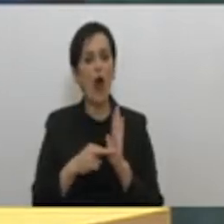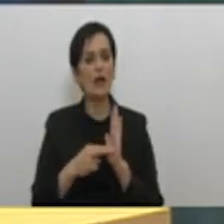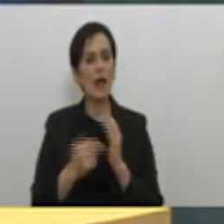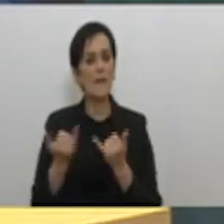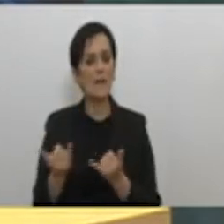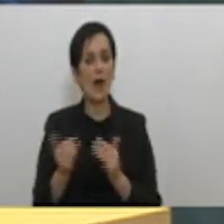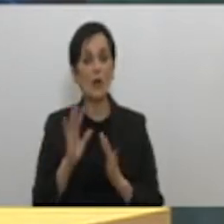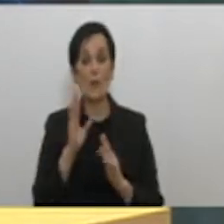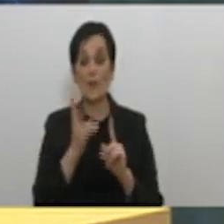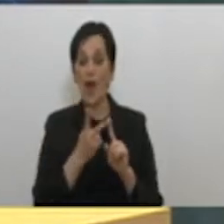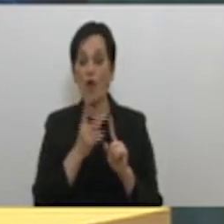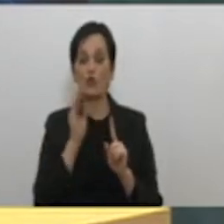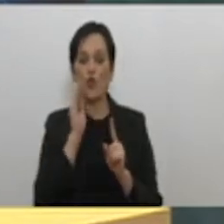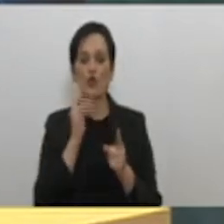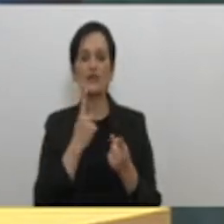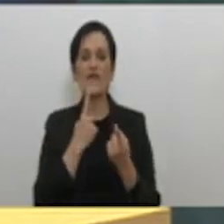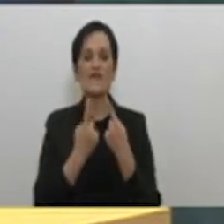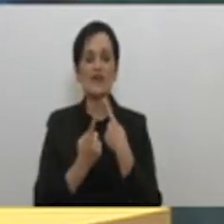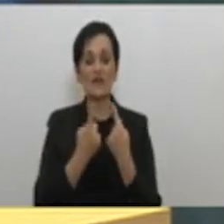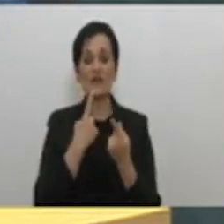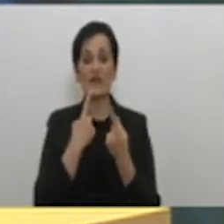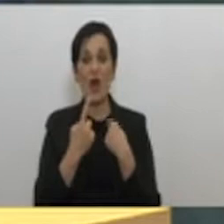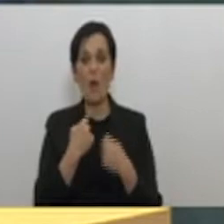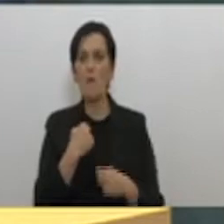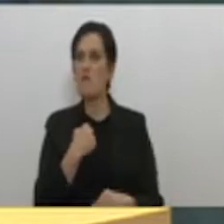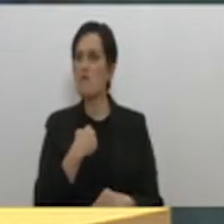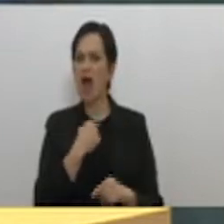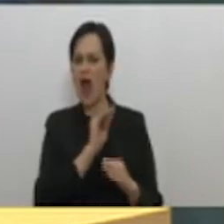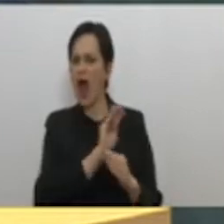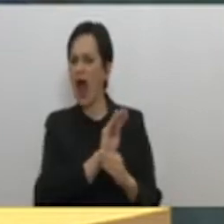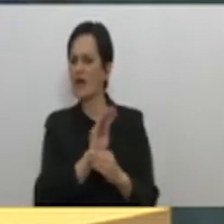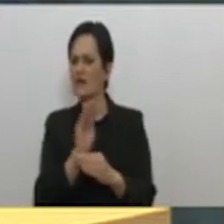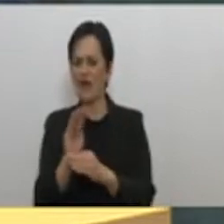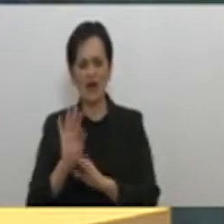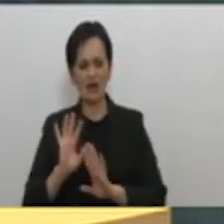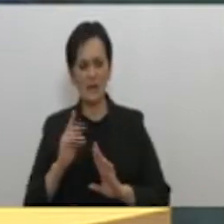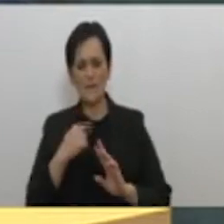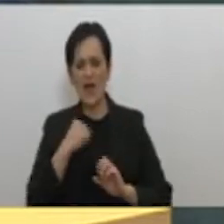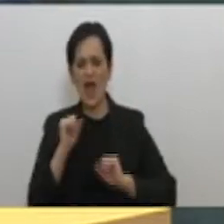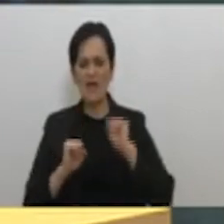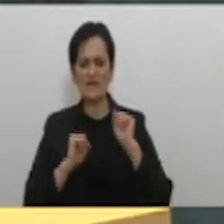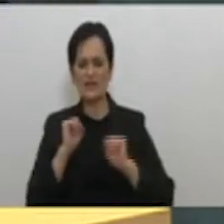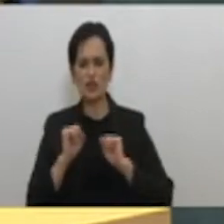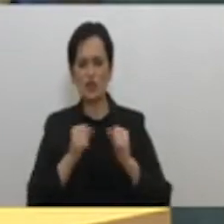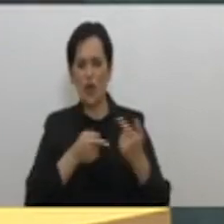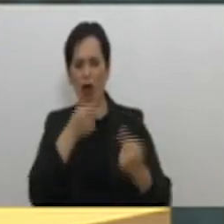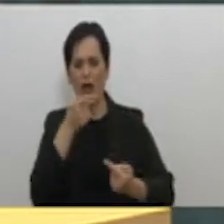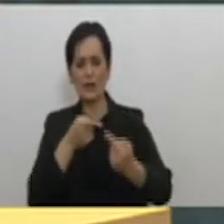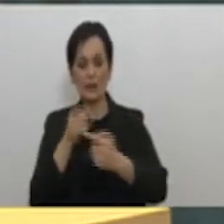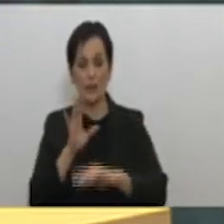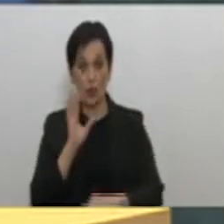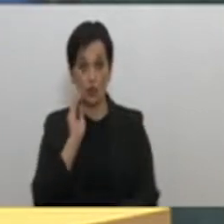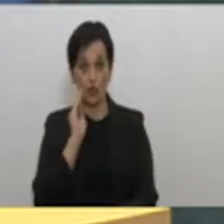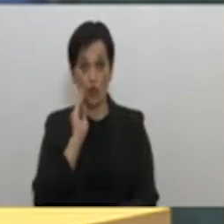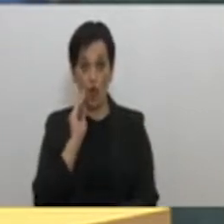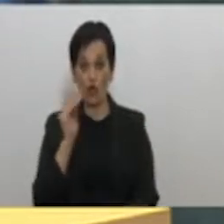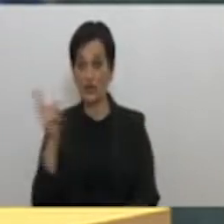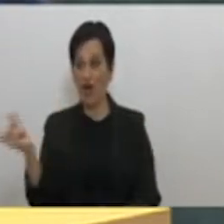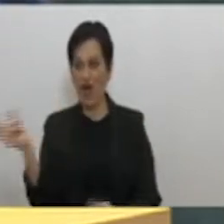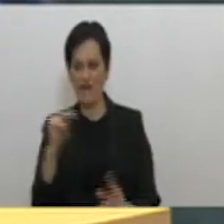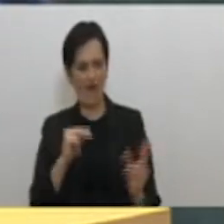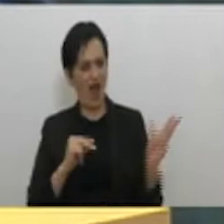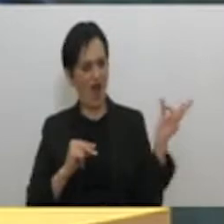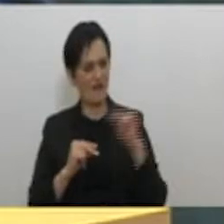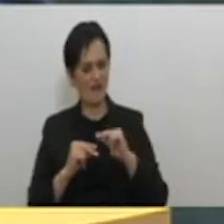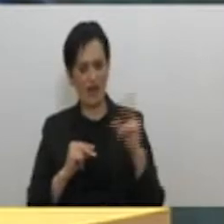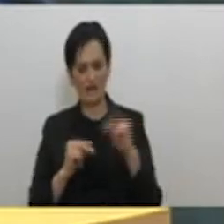როდესაც ლაპარაკობთ რამეზე, ლაპარაკობთ, მე არავის არ ვაკრიტიკებ, ვცდილობ არავის არ დაუპირისპირდე. როდესაც იქედან აქეთ ლაპარაკობთ, ან